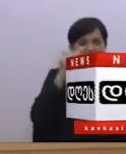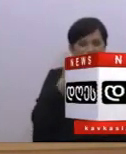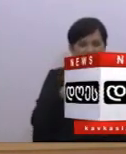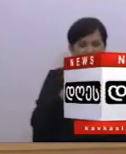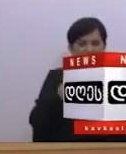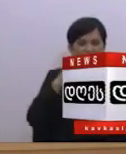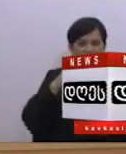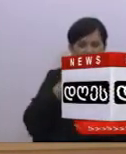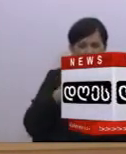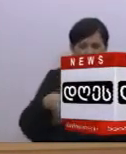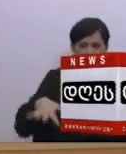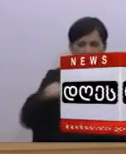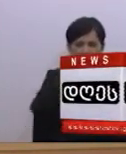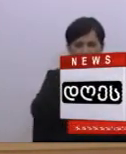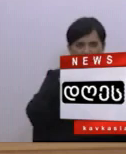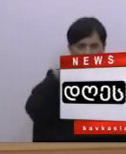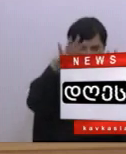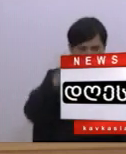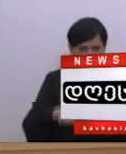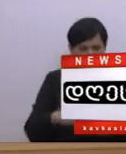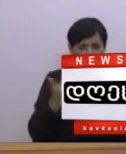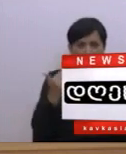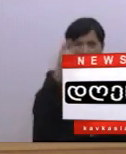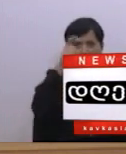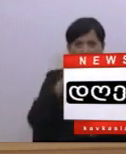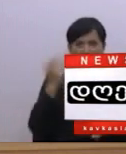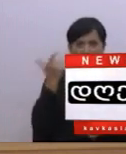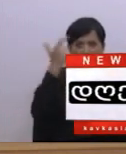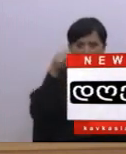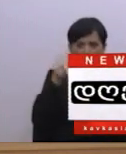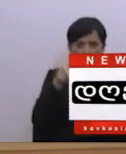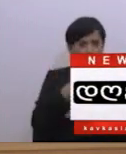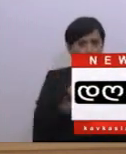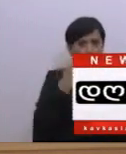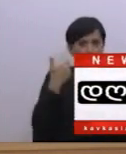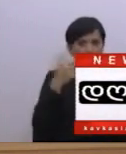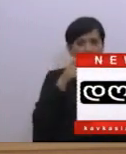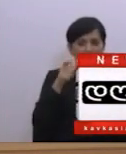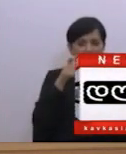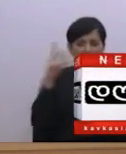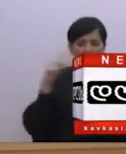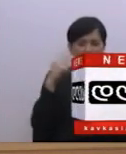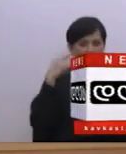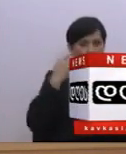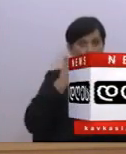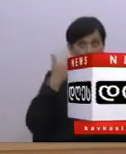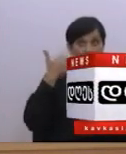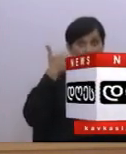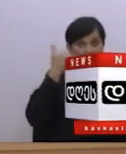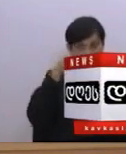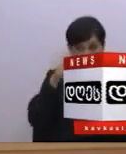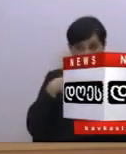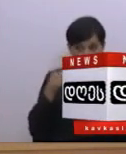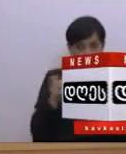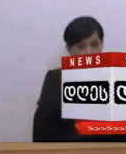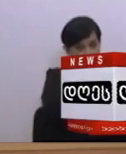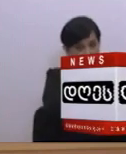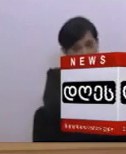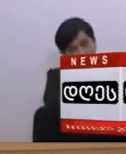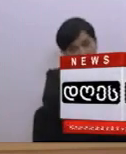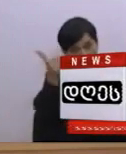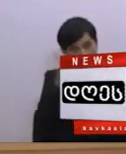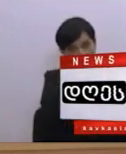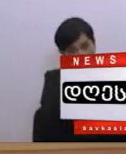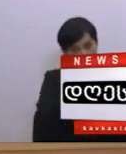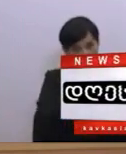კარი, ბაღი და ადამიანი არ არის მისი პატრონი? Მაინტერესებს. Მოგცემ ტელეფონს და დაურეკე და მოუგვარეთ